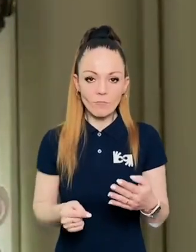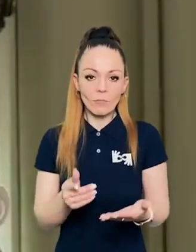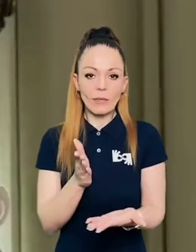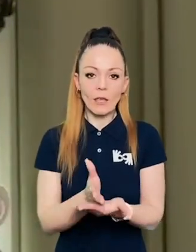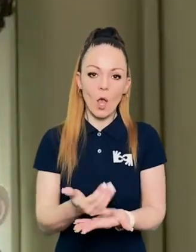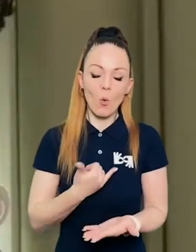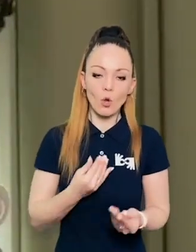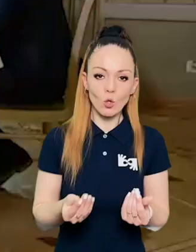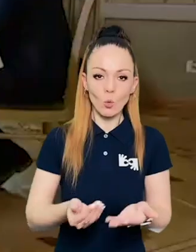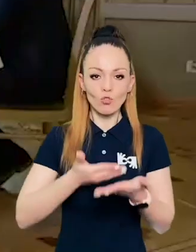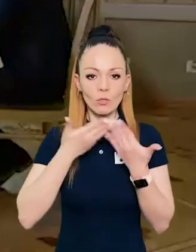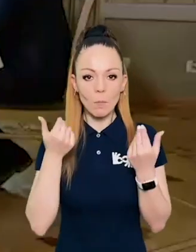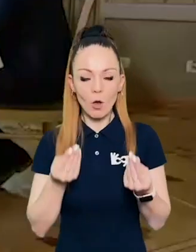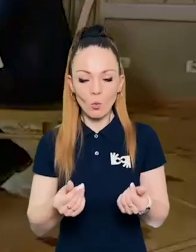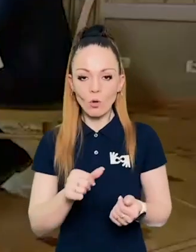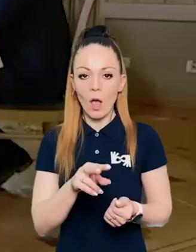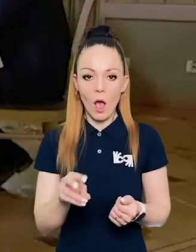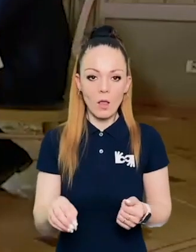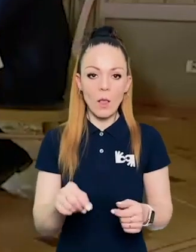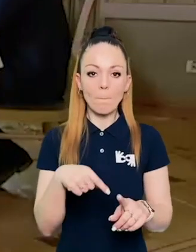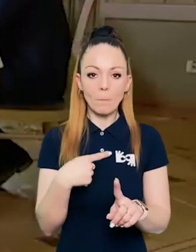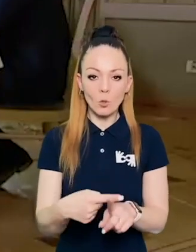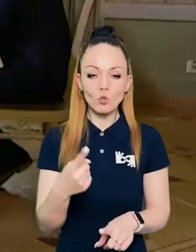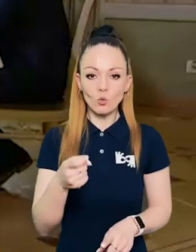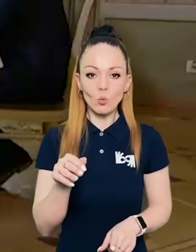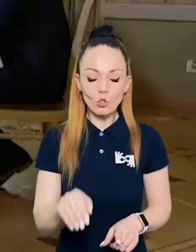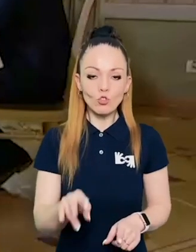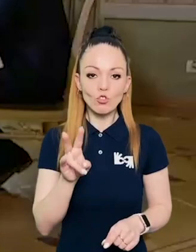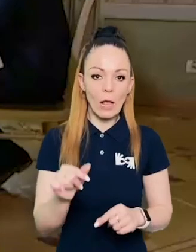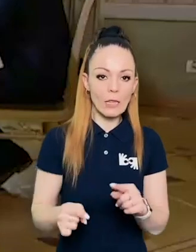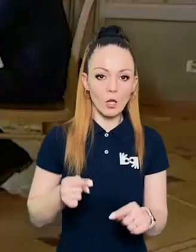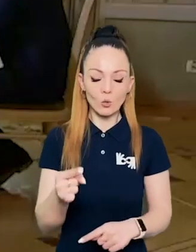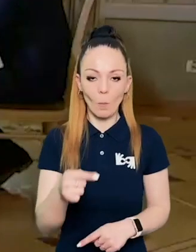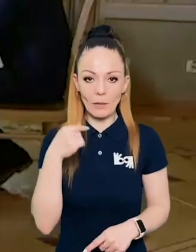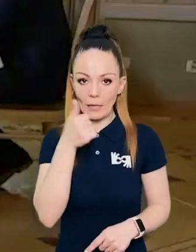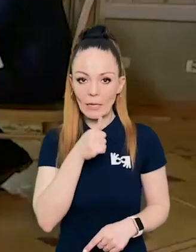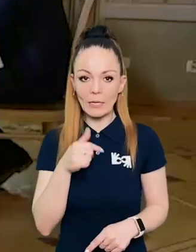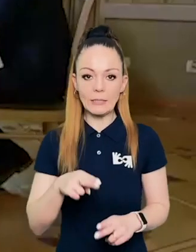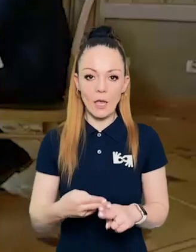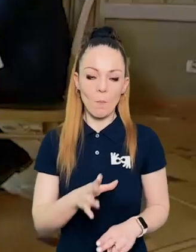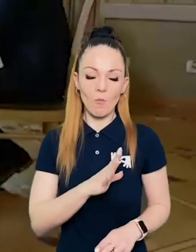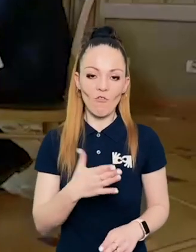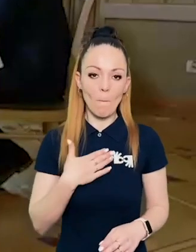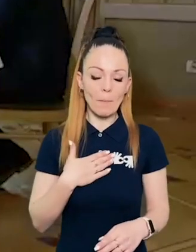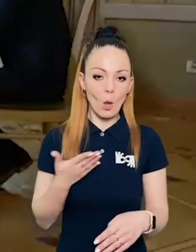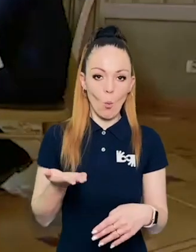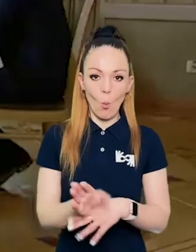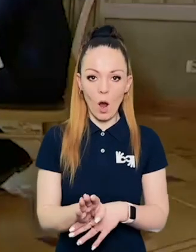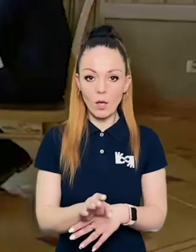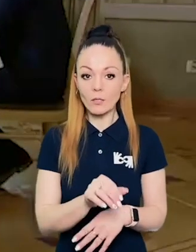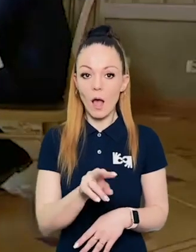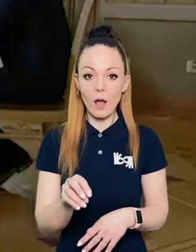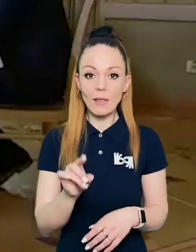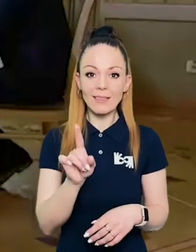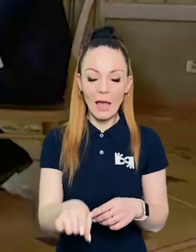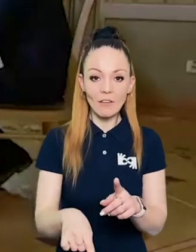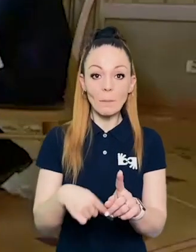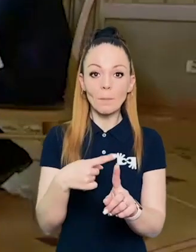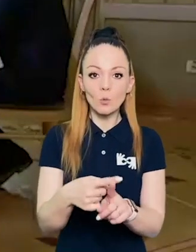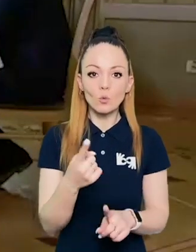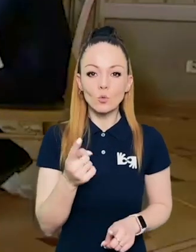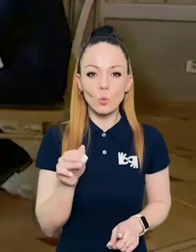вже цифри, є у нас гроші, немає грошей, але плюс 100 тисяч на наступний рік. Це був мій